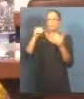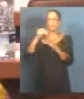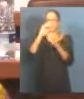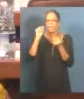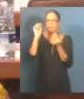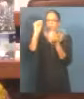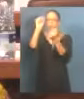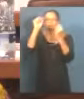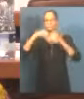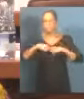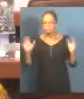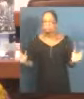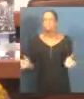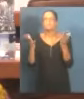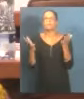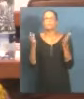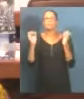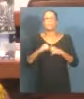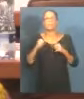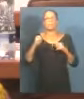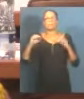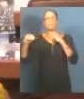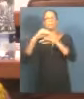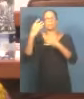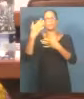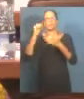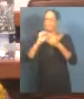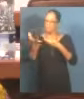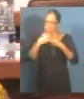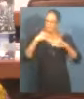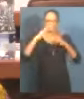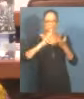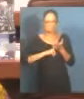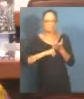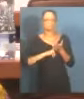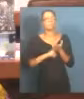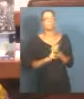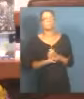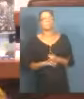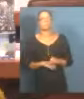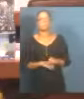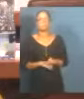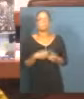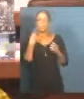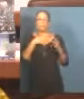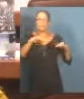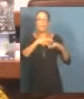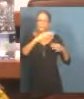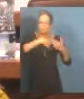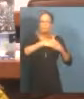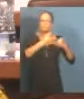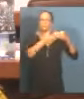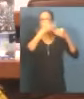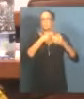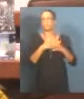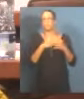pour redonner du ballon et pour que les Martiniquais s'associent à une stratégie de refondation du pays. Et cela,